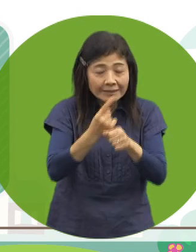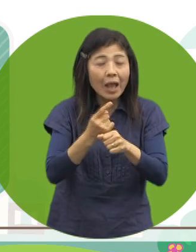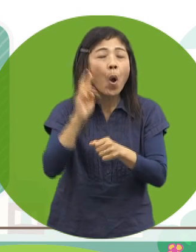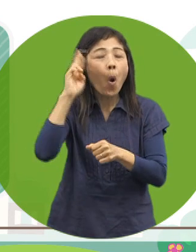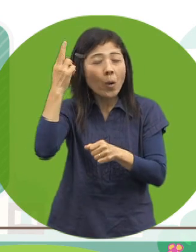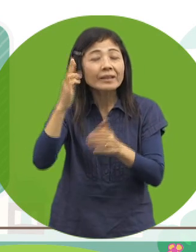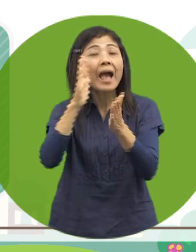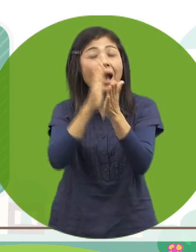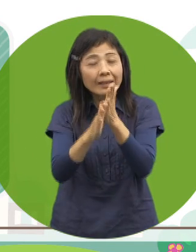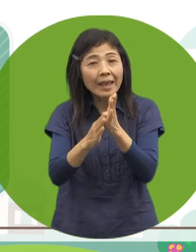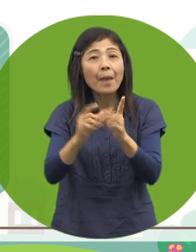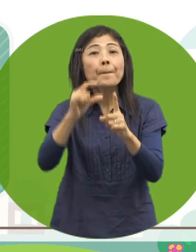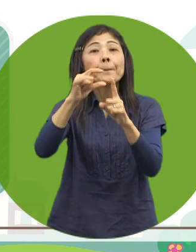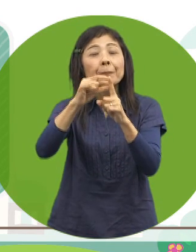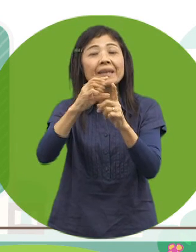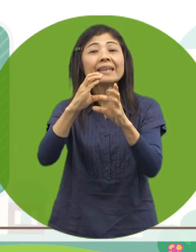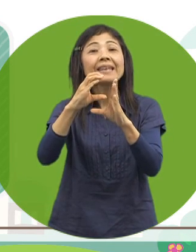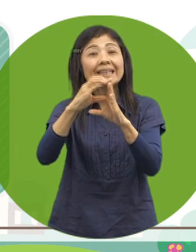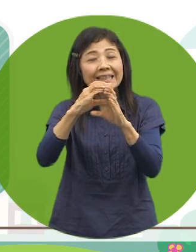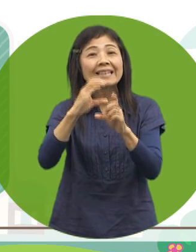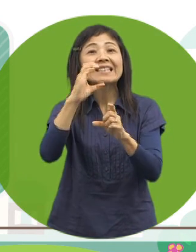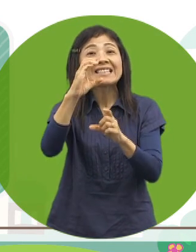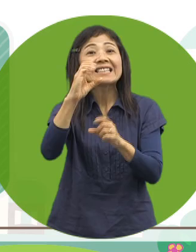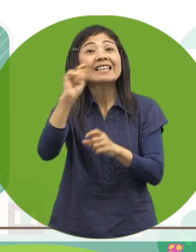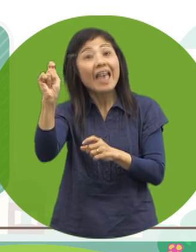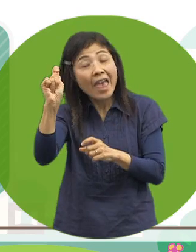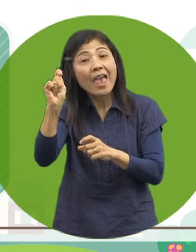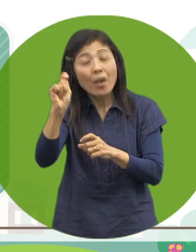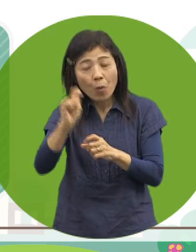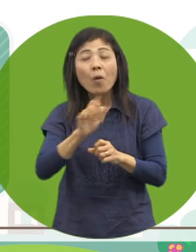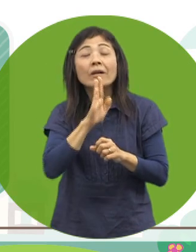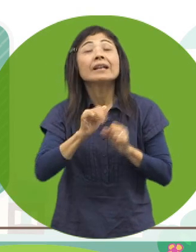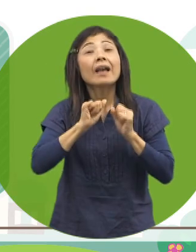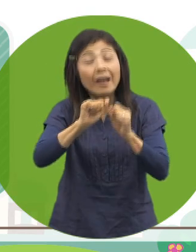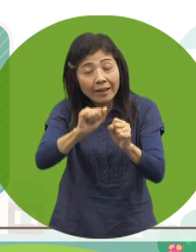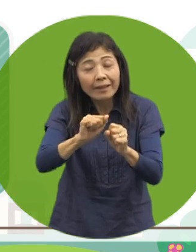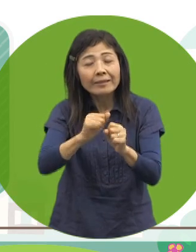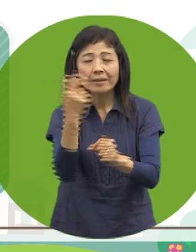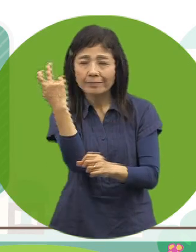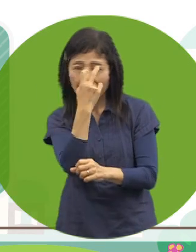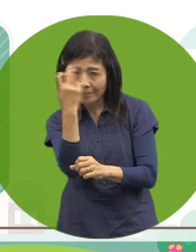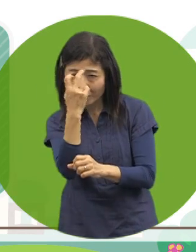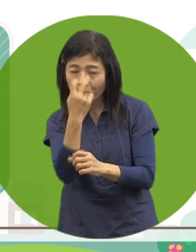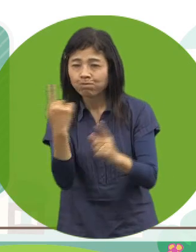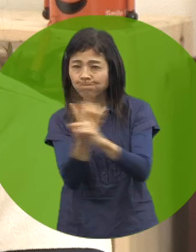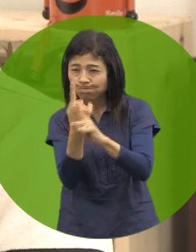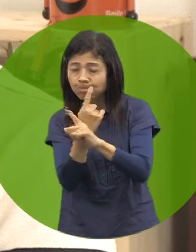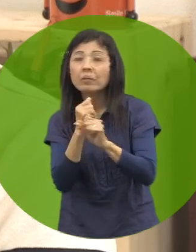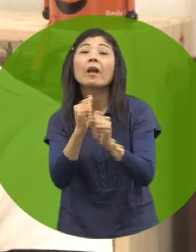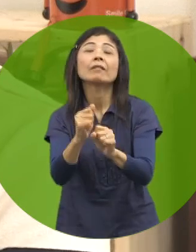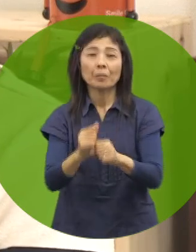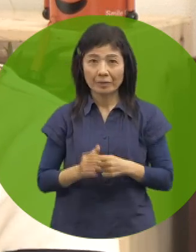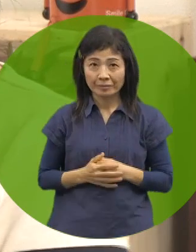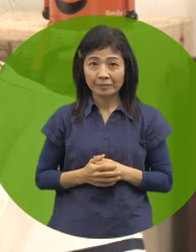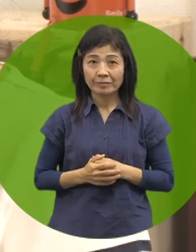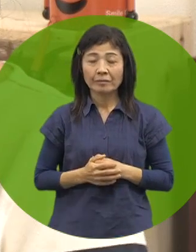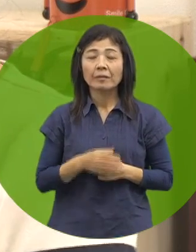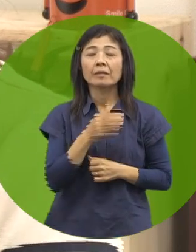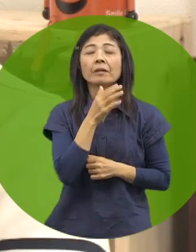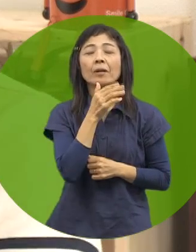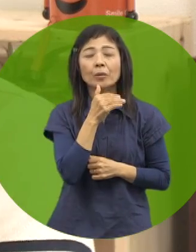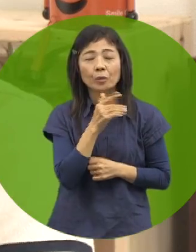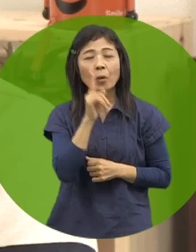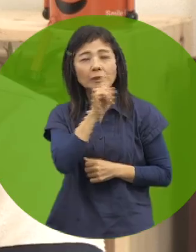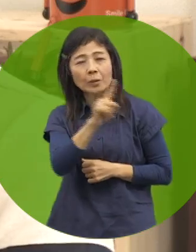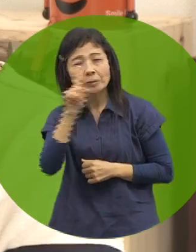県 PDCA を実施し、検証や改善を行い効果的な推進を図っています。 なるほど。一つ